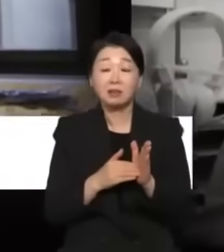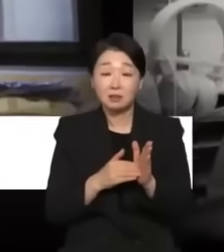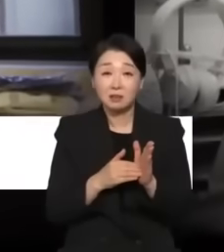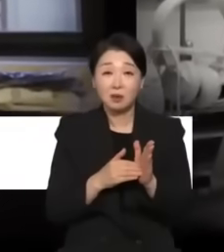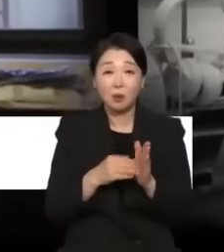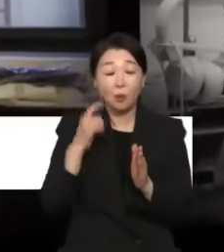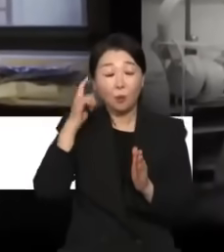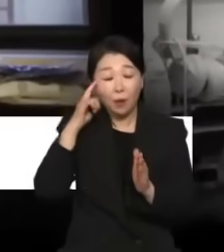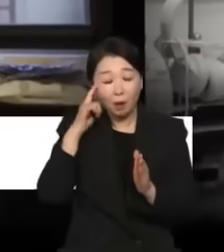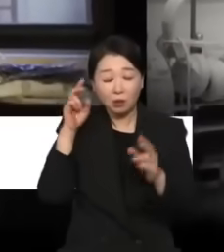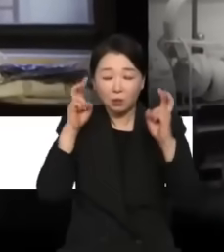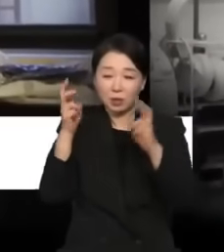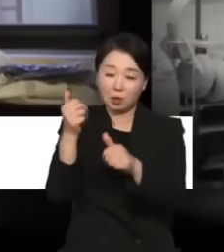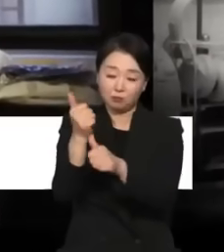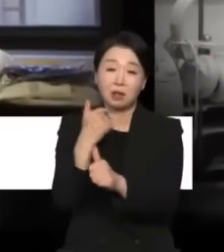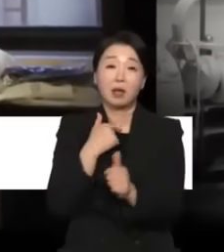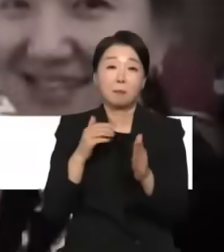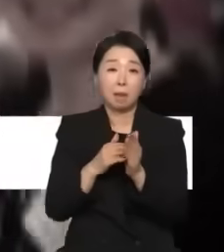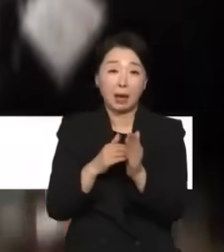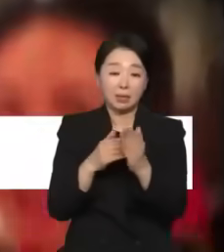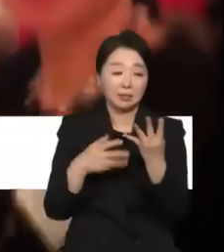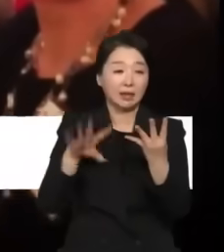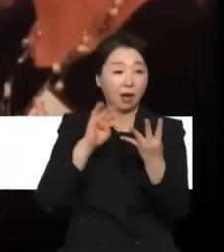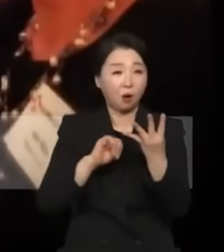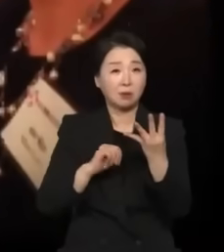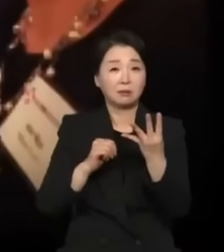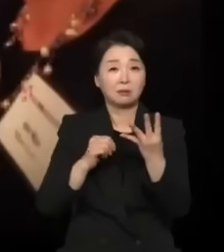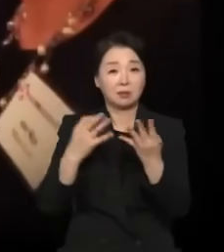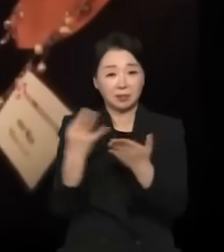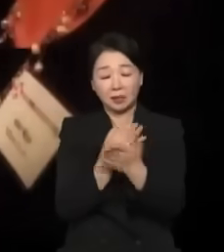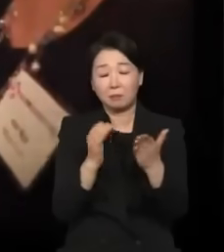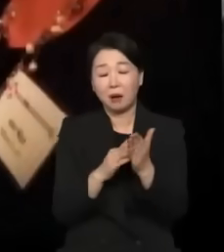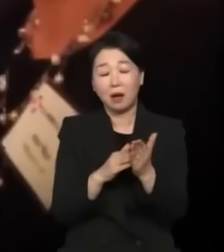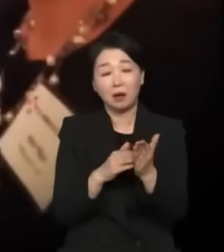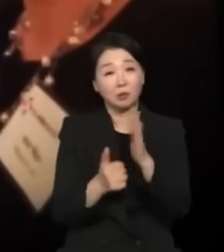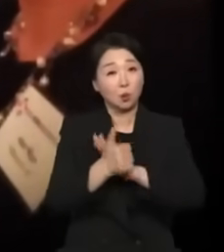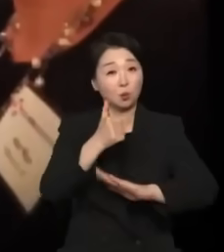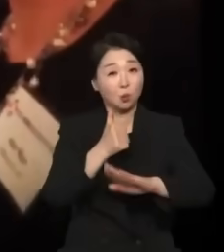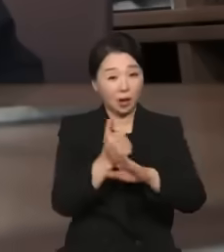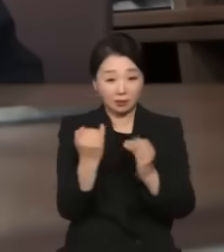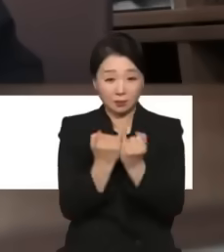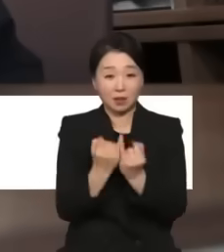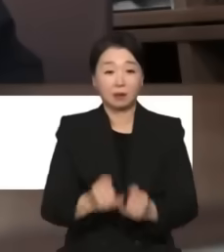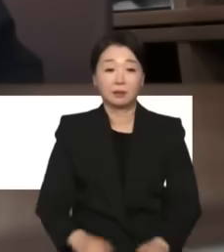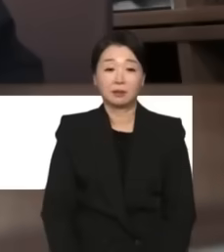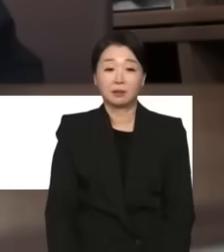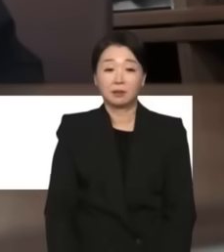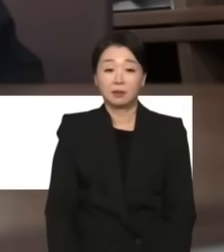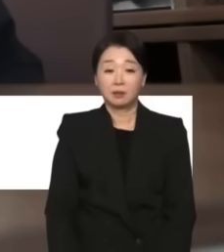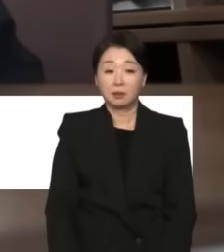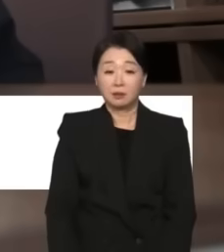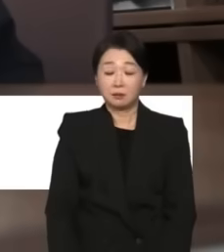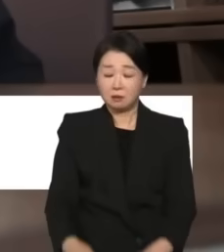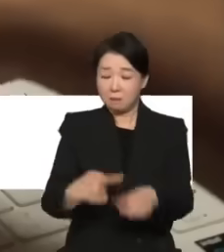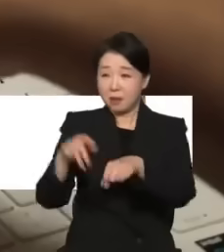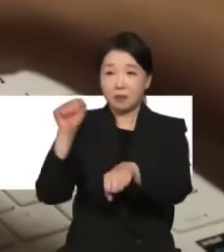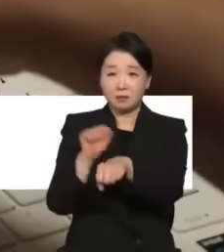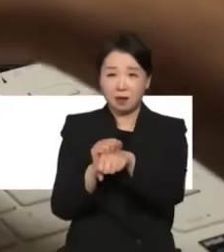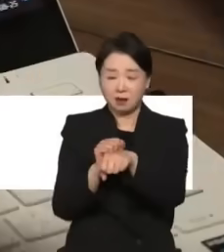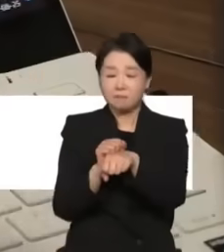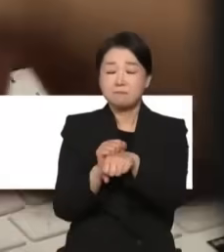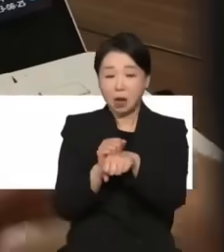역임하며 4억 원 넘는 연봉을 받던 성공한 직장인이었습니다. 되게 냉철하게 판단도 되게 빨리